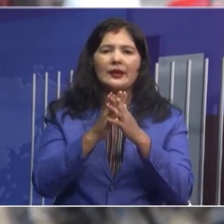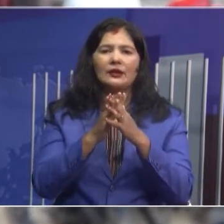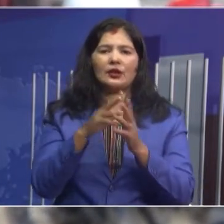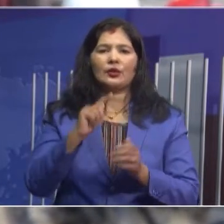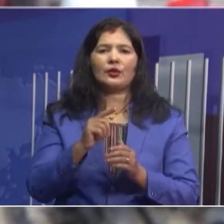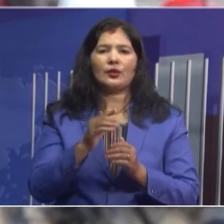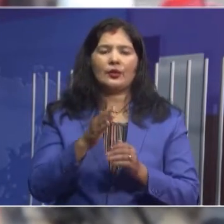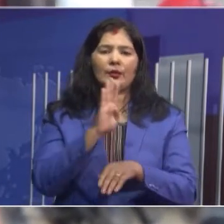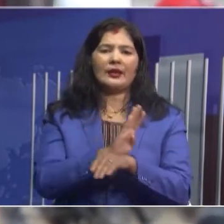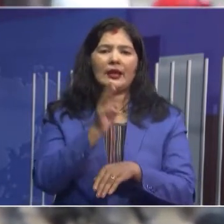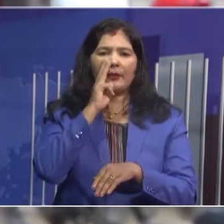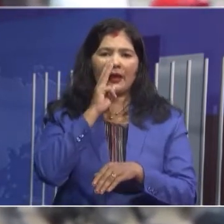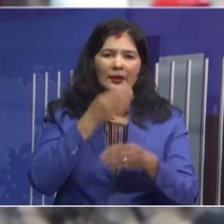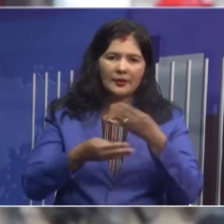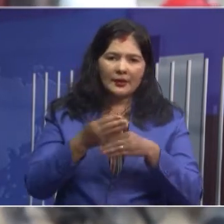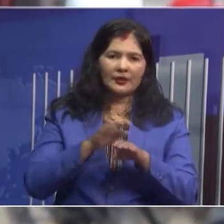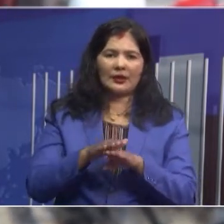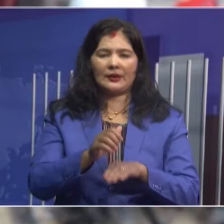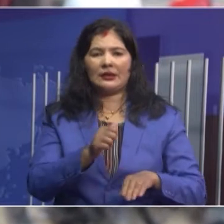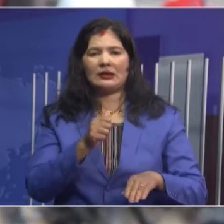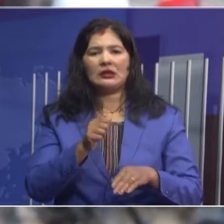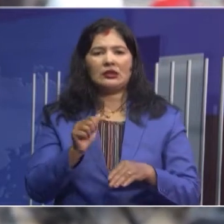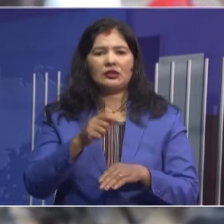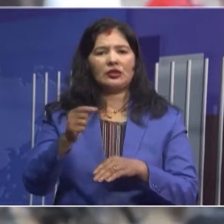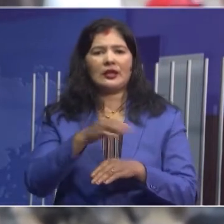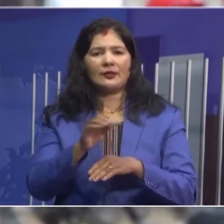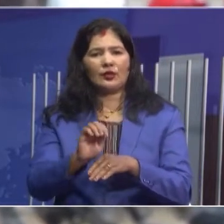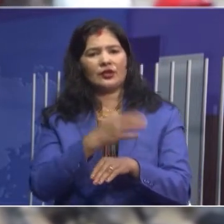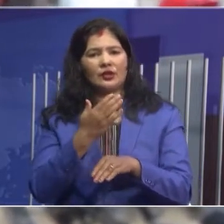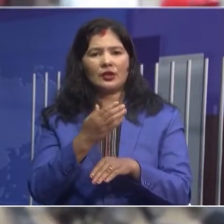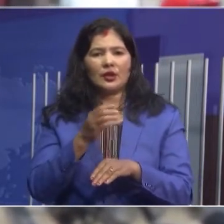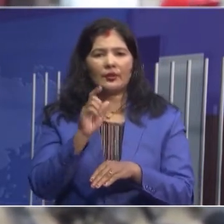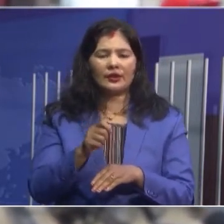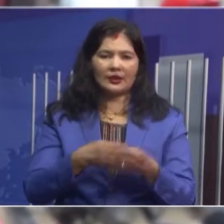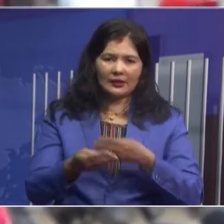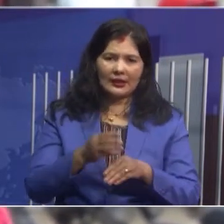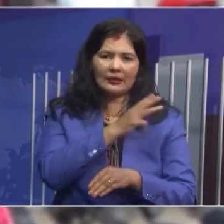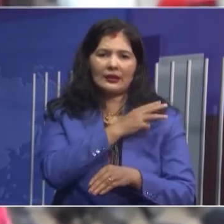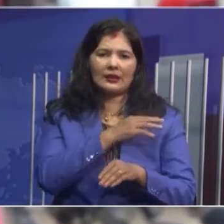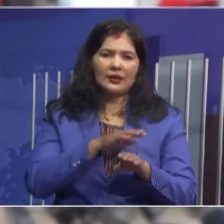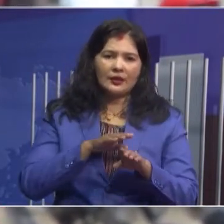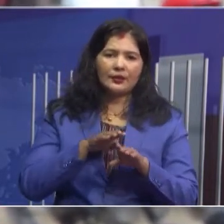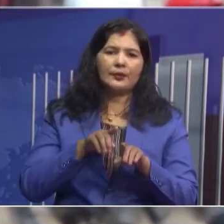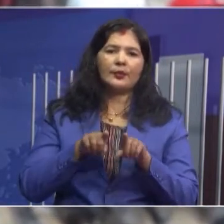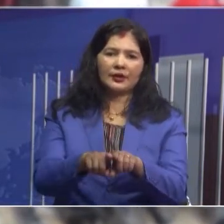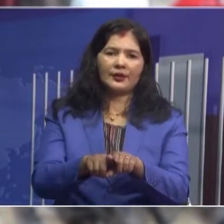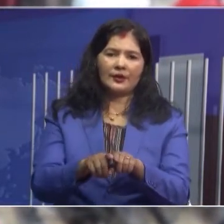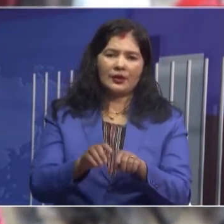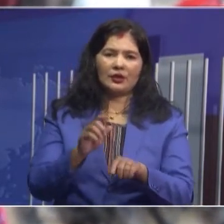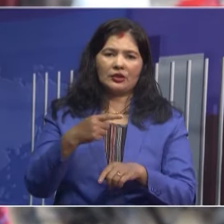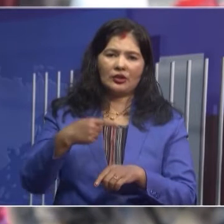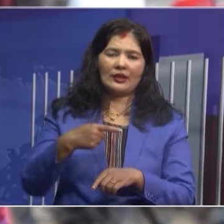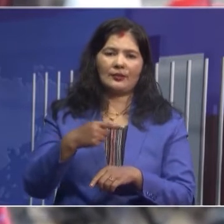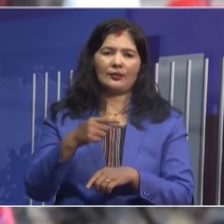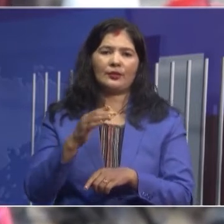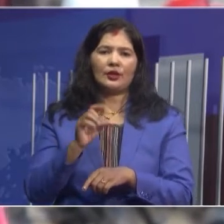मान्छेलाई व्यापारीहरूलाई पनि नराम्रो असर पर्ने र ग्राहकहरूलाई पनि नराम्रो असर पर्ने हुन्छ यसले गर्दाखेरि तपाईँको अब बिचबिचमा पनि आउनुहोस्